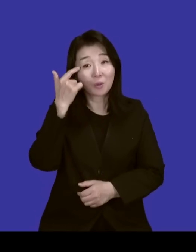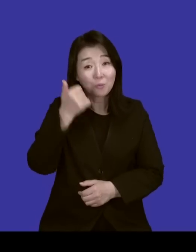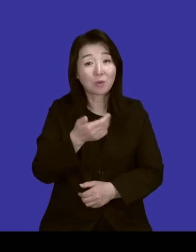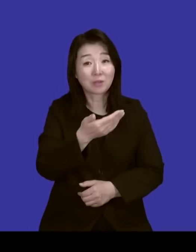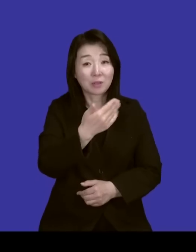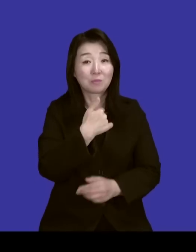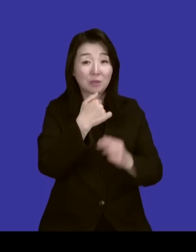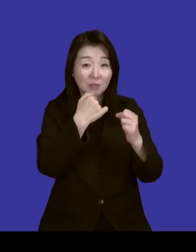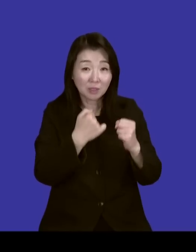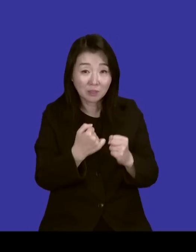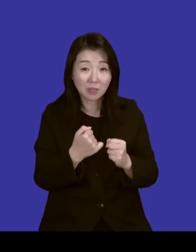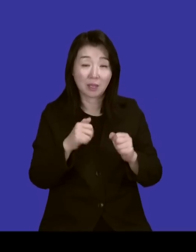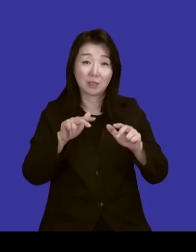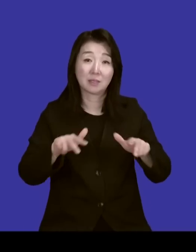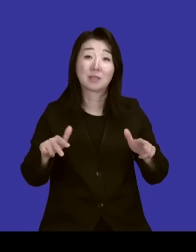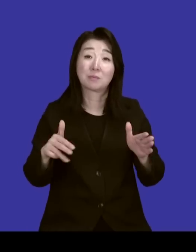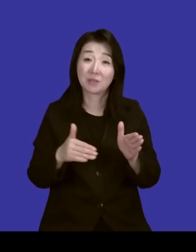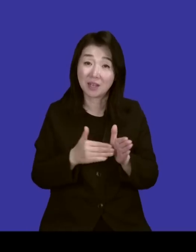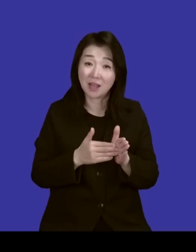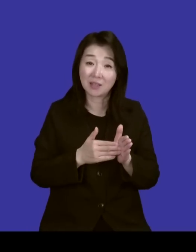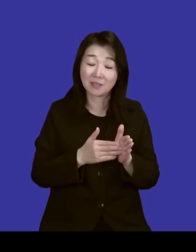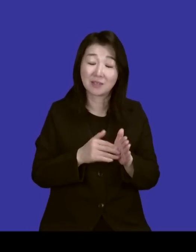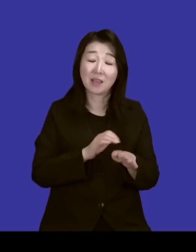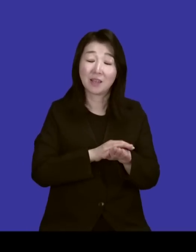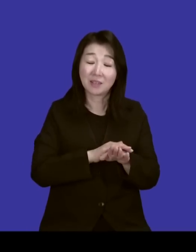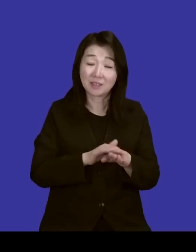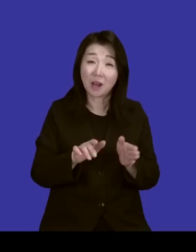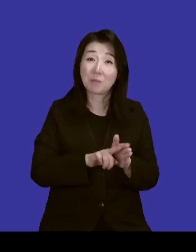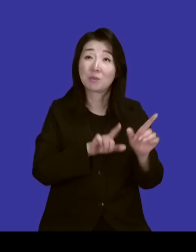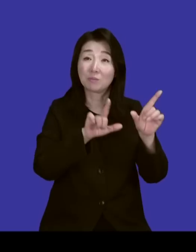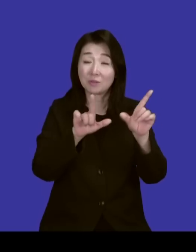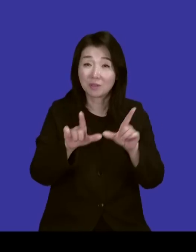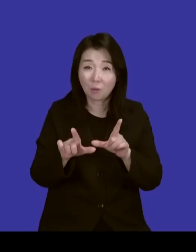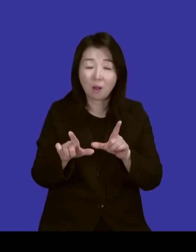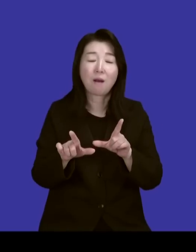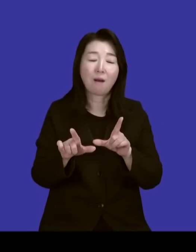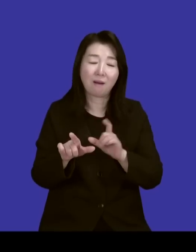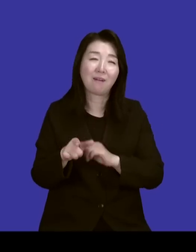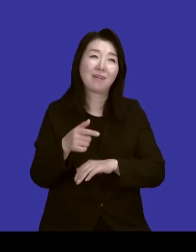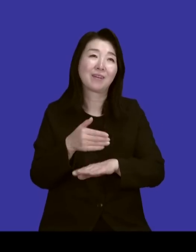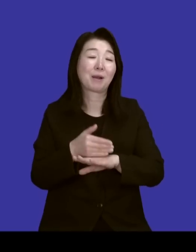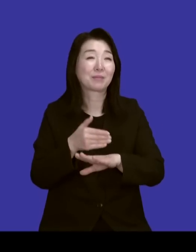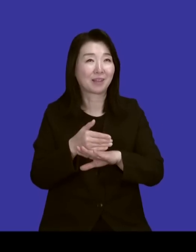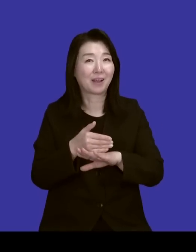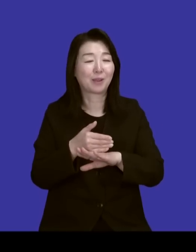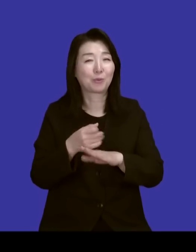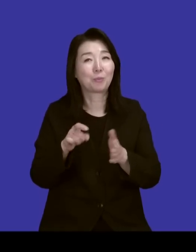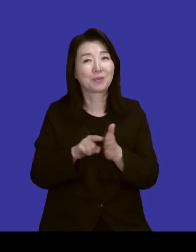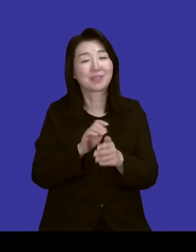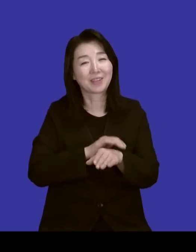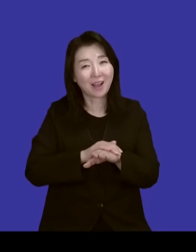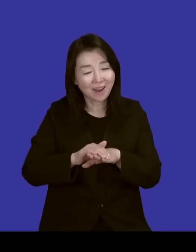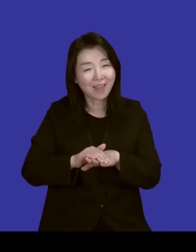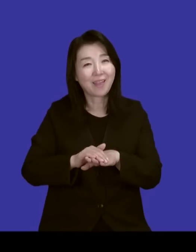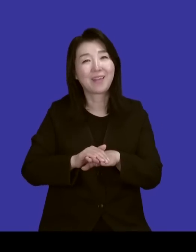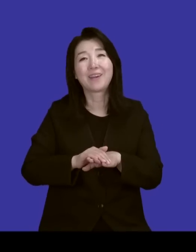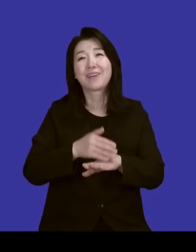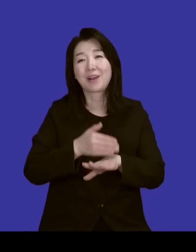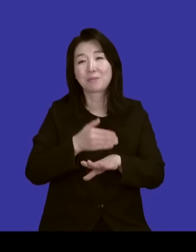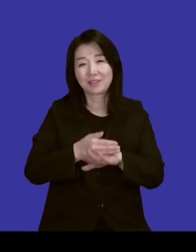목사님이 계셔서 제가 여태까지 그렇죠. 되게 감사하게 편하게 이렇게 신앙생활을 했었구나라는 생각이 들면서 너무